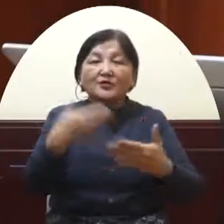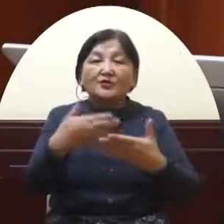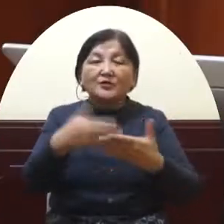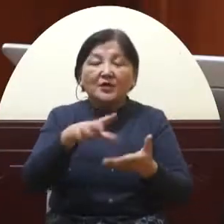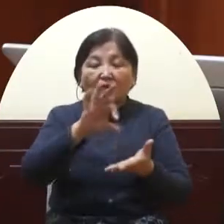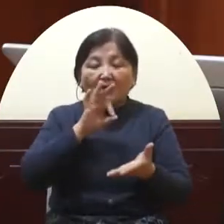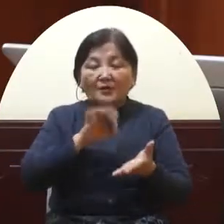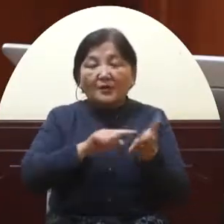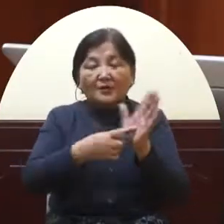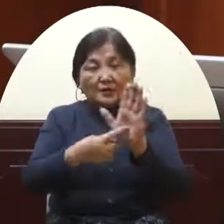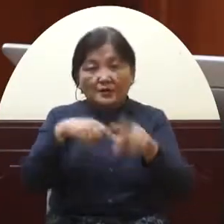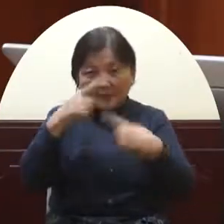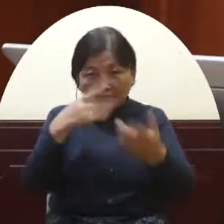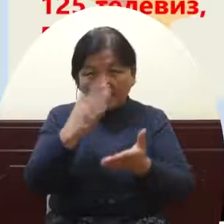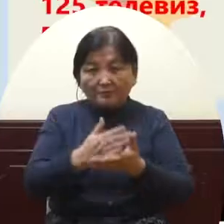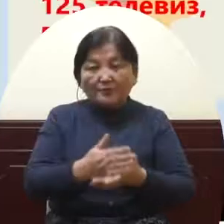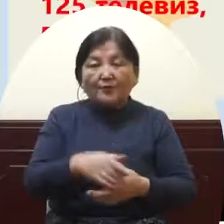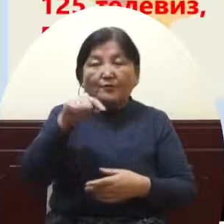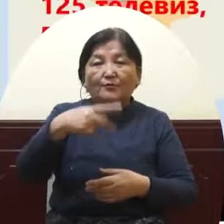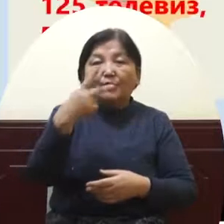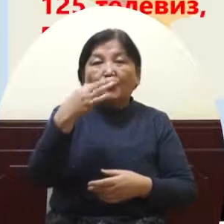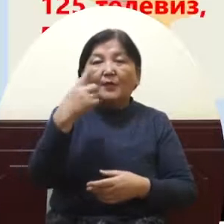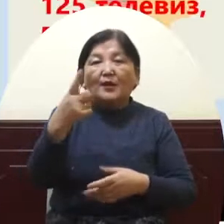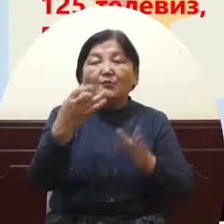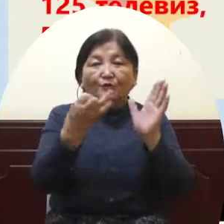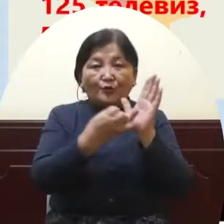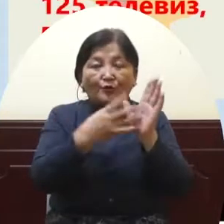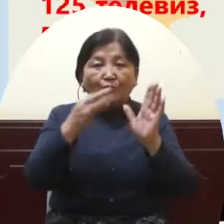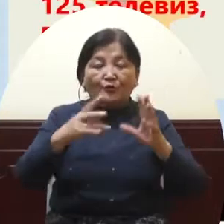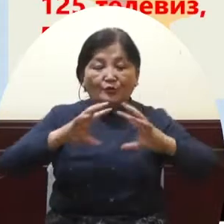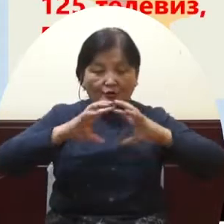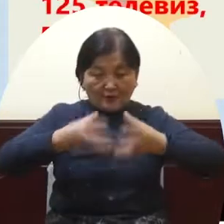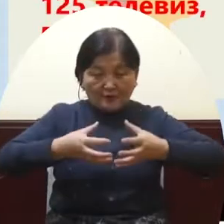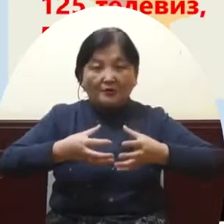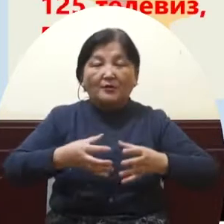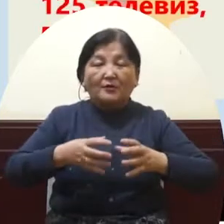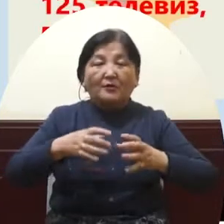За энэ бол хэвлэлийн эрх чөлөөний 2017 оны индексээ дэлхийн улс орнуудын газрын зураг.